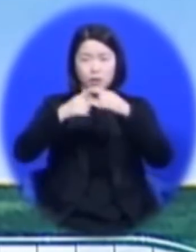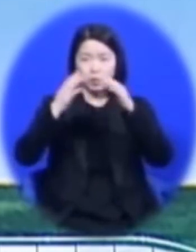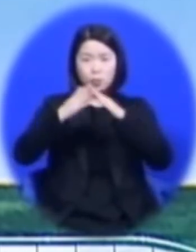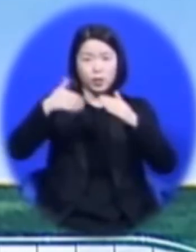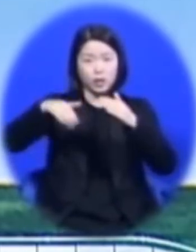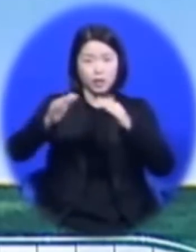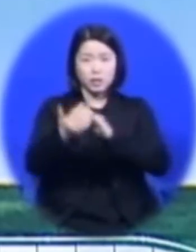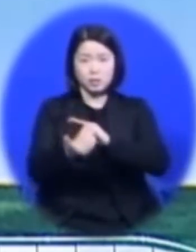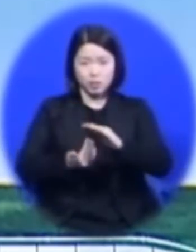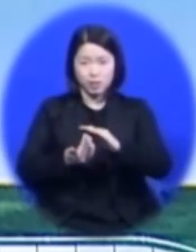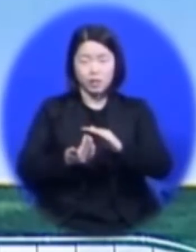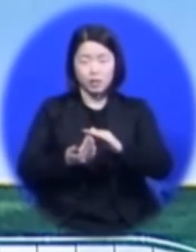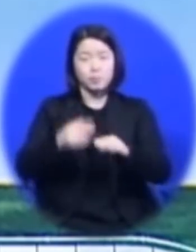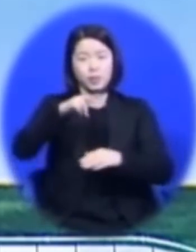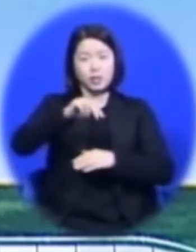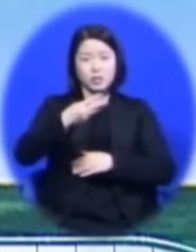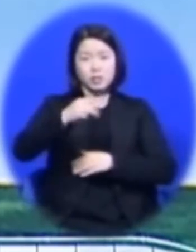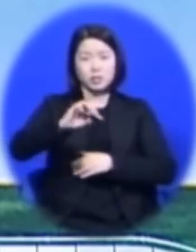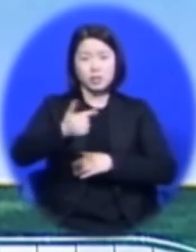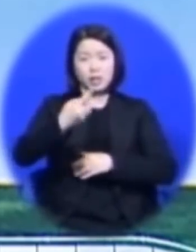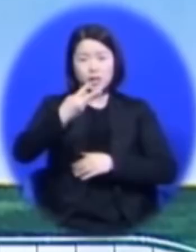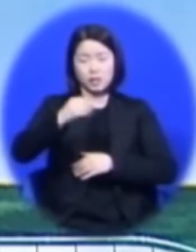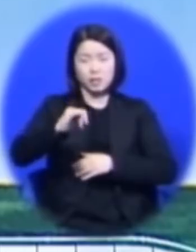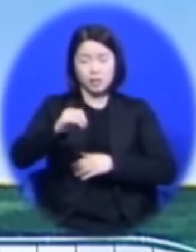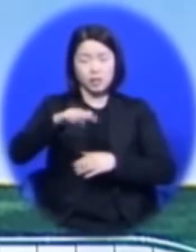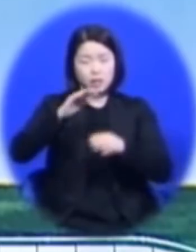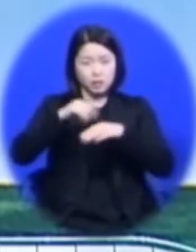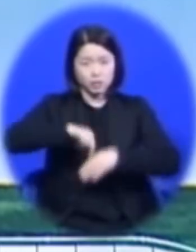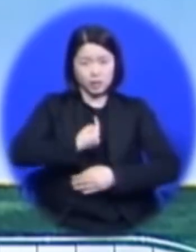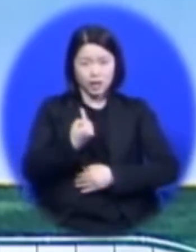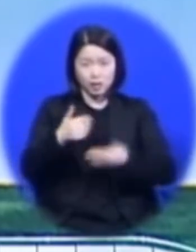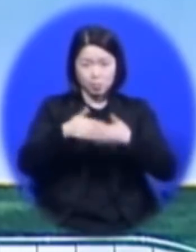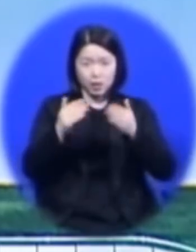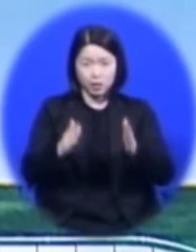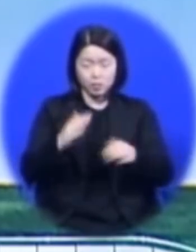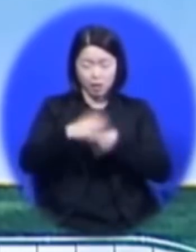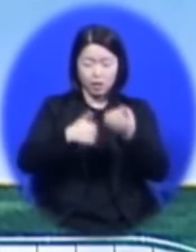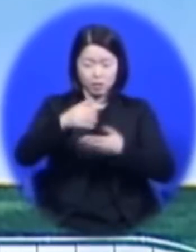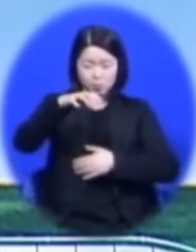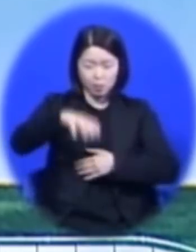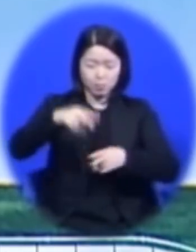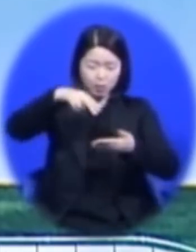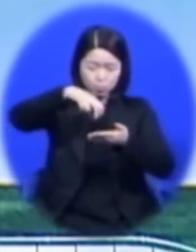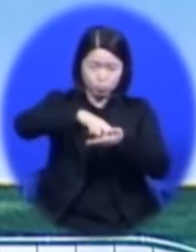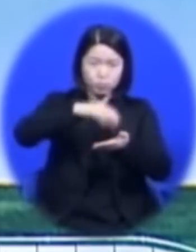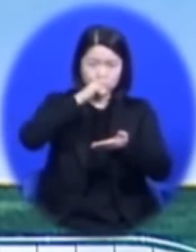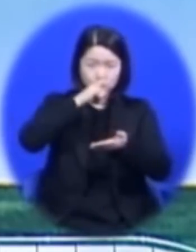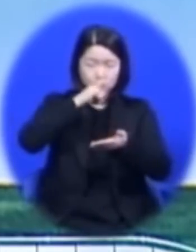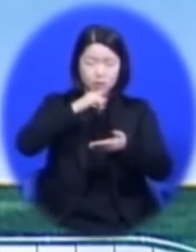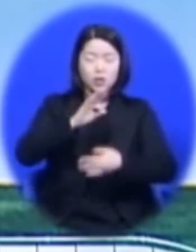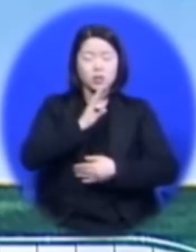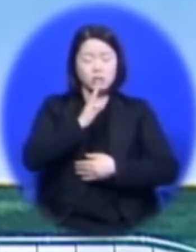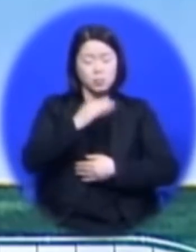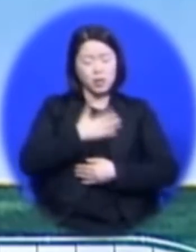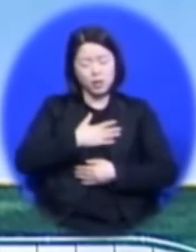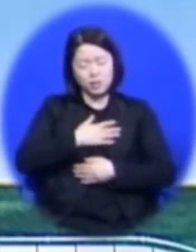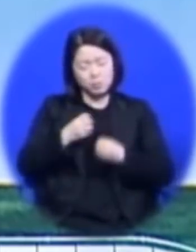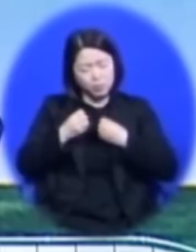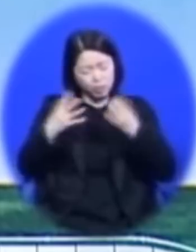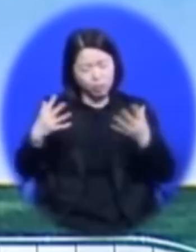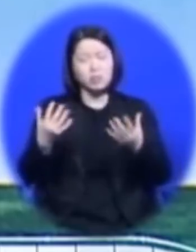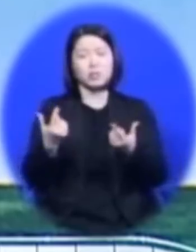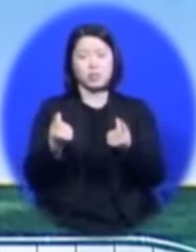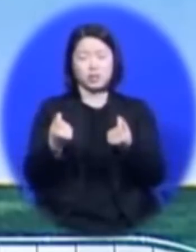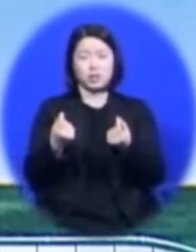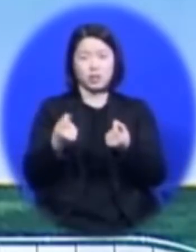가기전에 스탠리 전 수는 자기 방에서 하나님 앞에 무릎을 꿇어 써 정말 가슴이 터질 것 같아